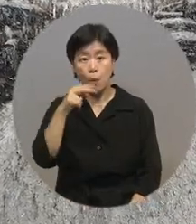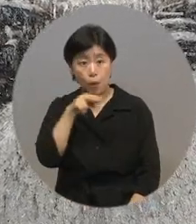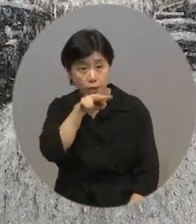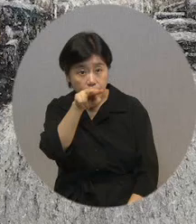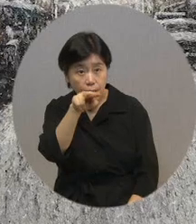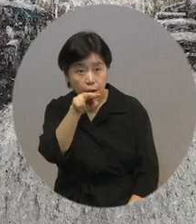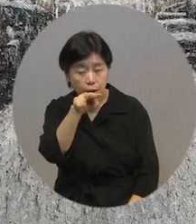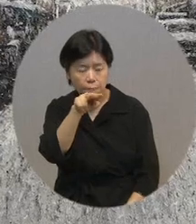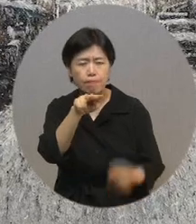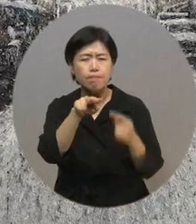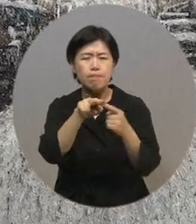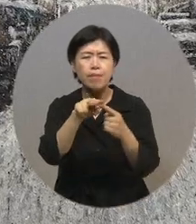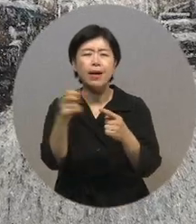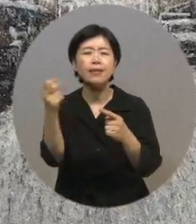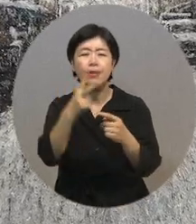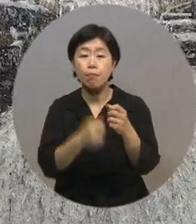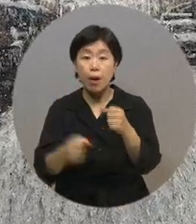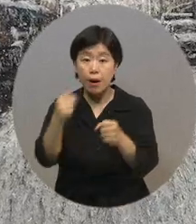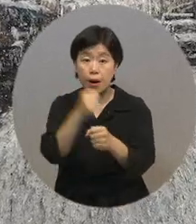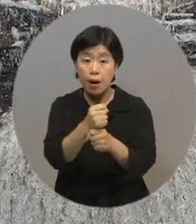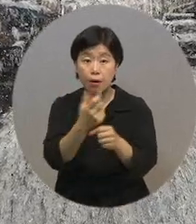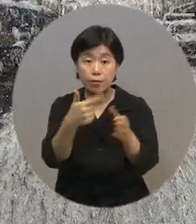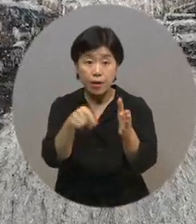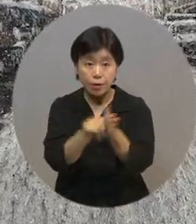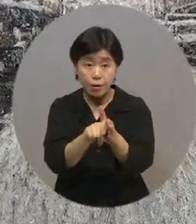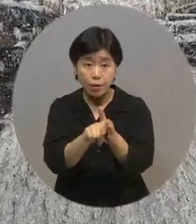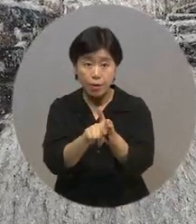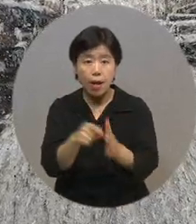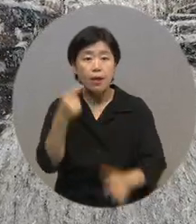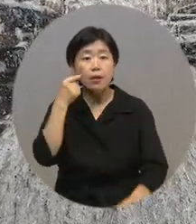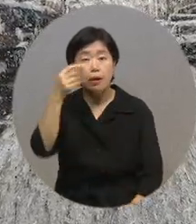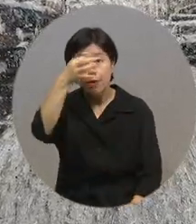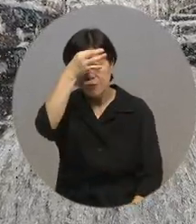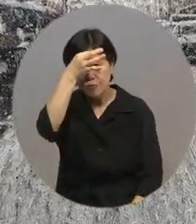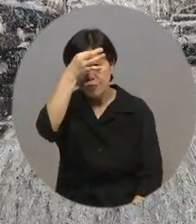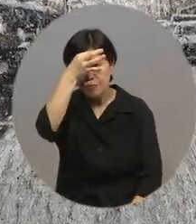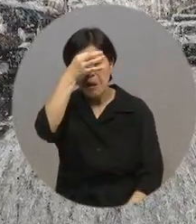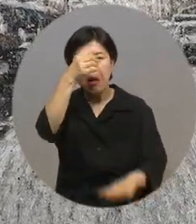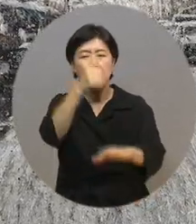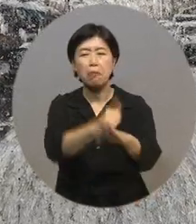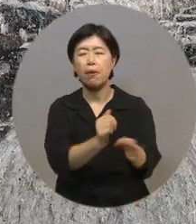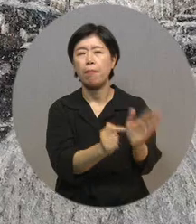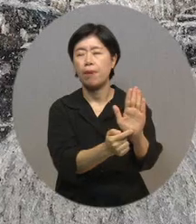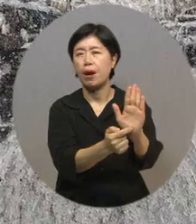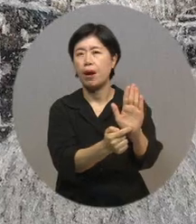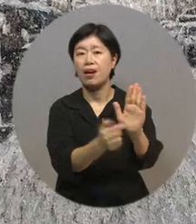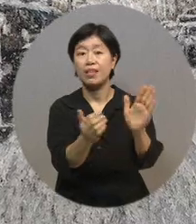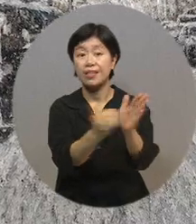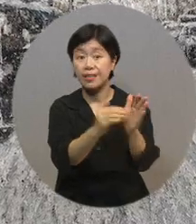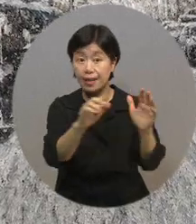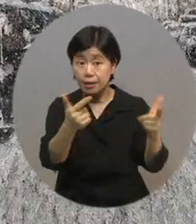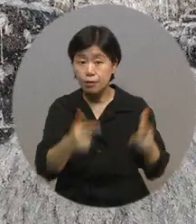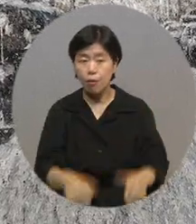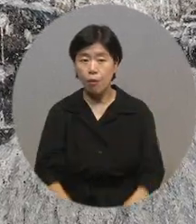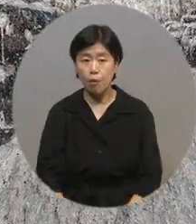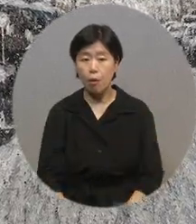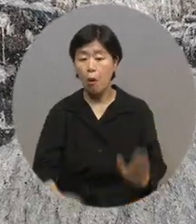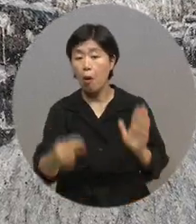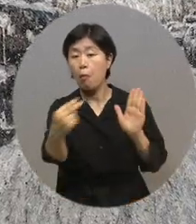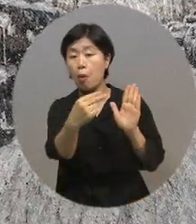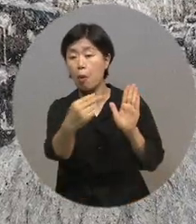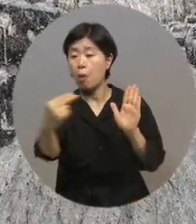힘은 예술이 결과물로 끝나는 것이 아니라 관객들에 의해 또 다른